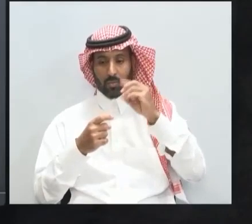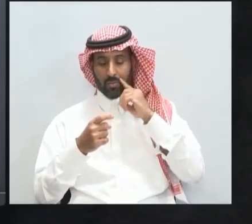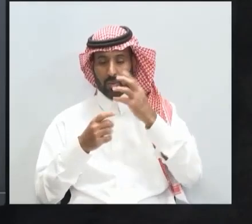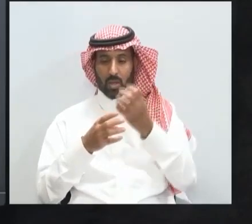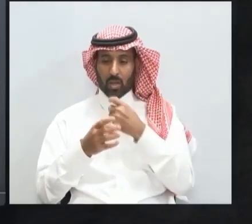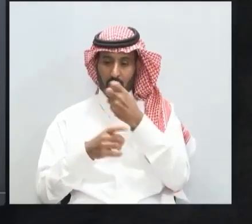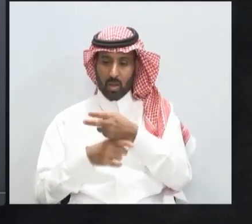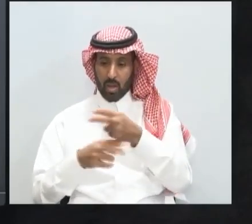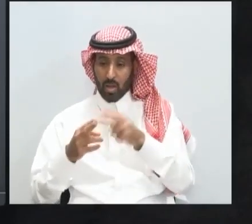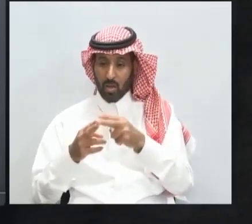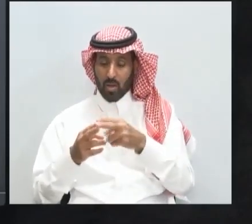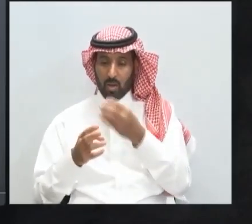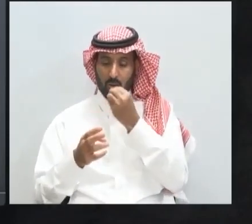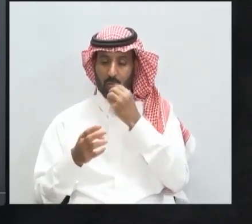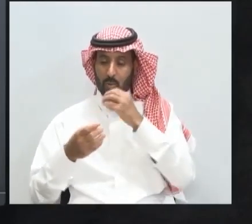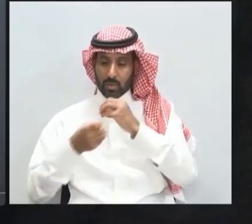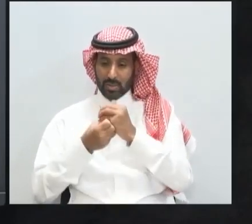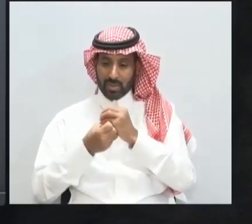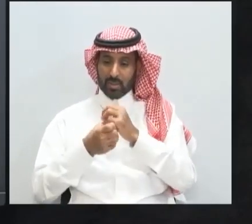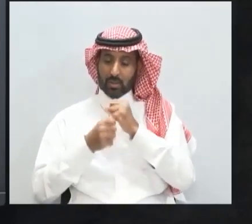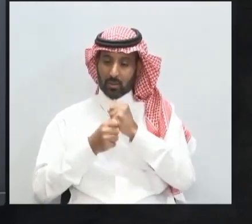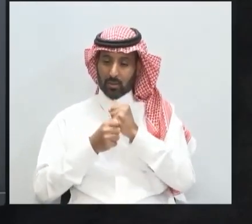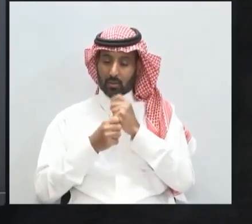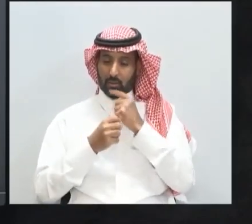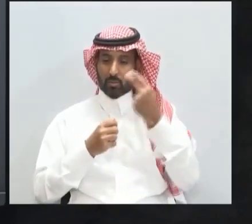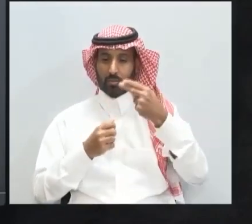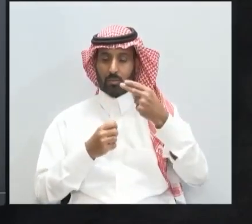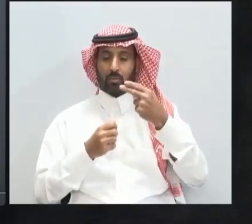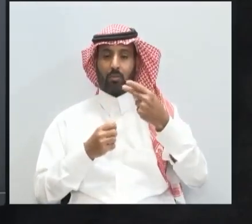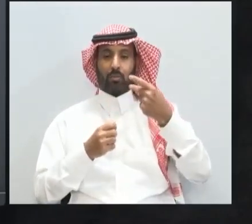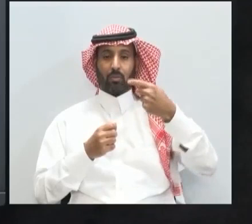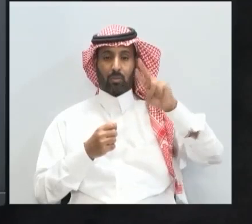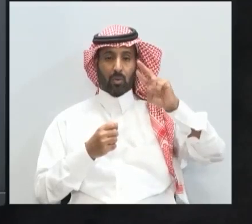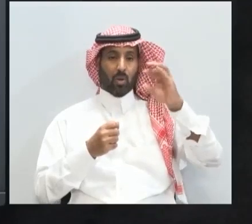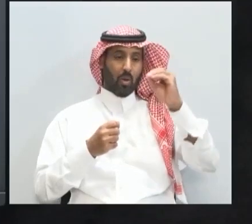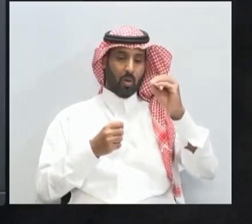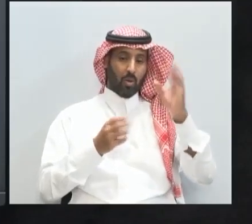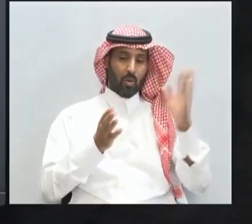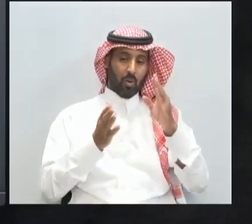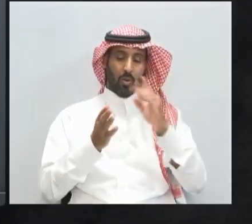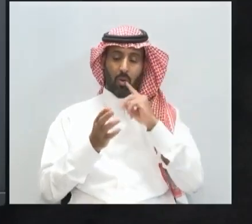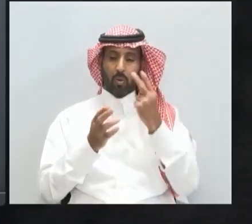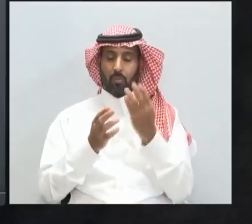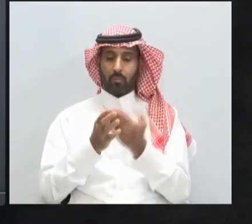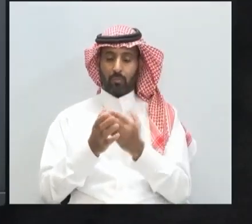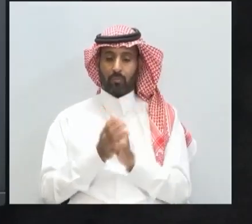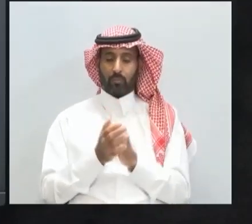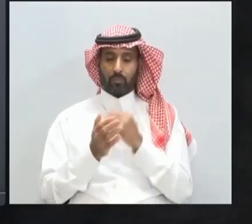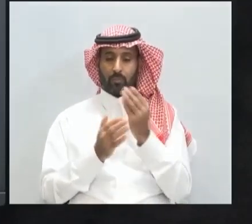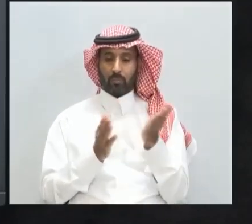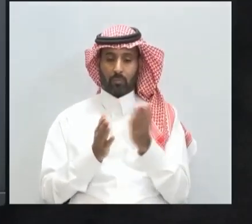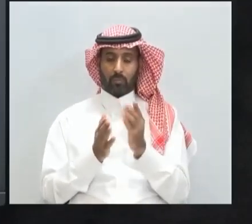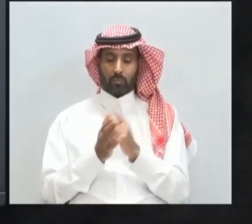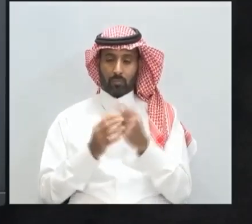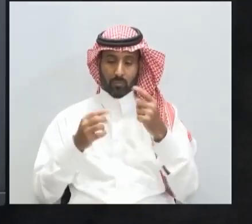الشحنه القدره على الارتباط مع الهيدروجين لينتج لدينا الماء عندما ارتبطت الذرتين الاكسسجين مع هذا هذا الاكسجين